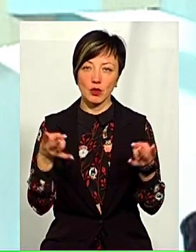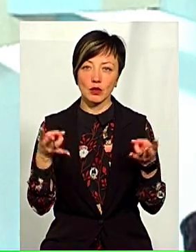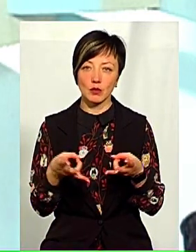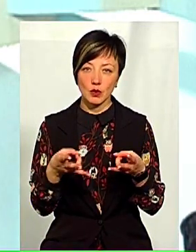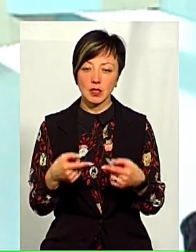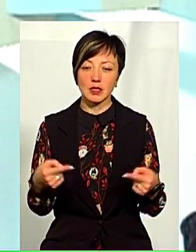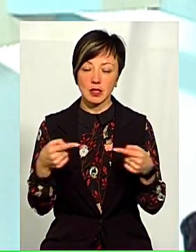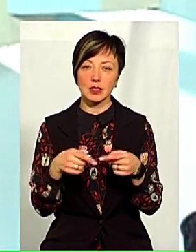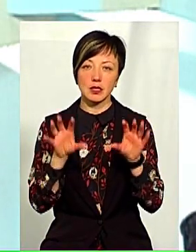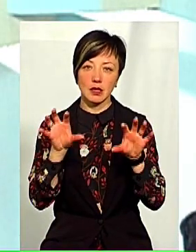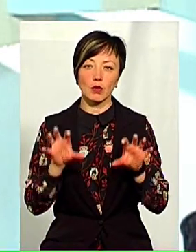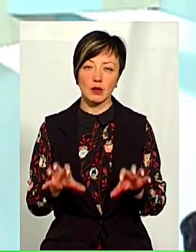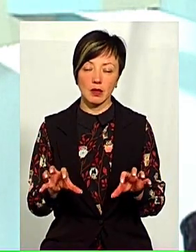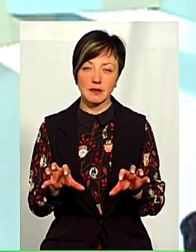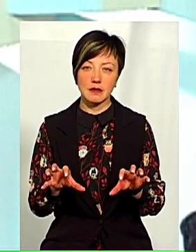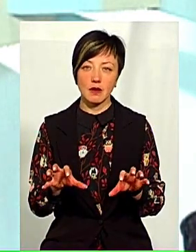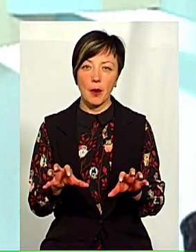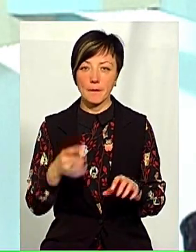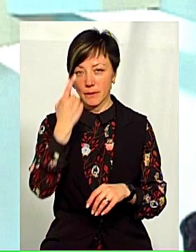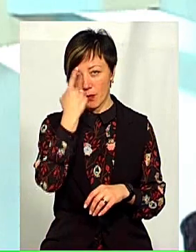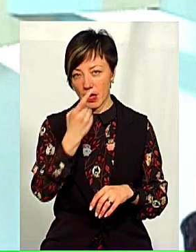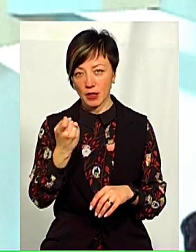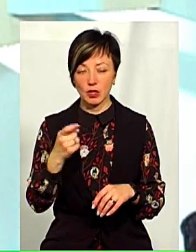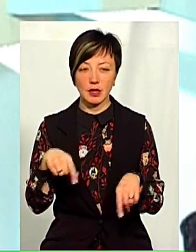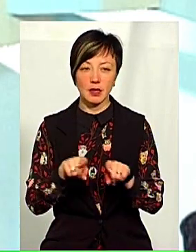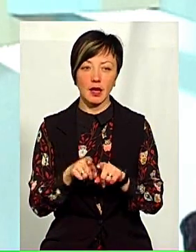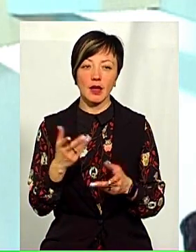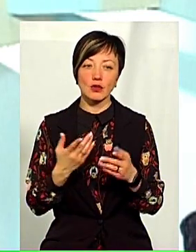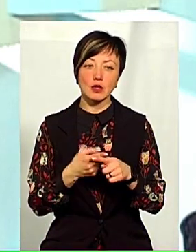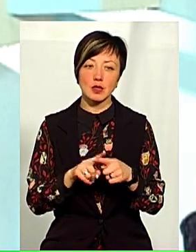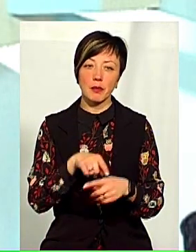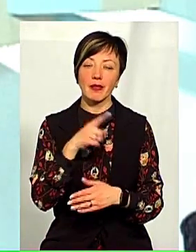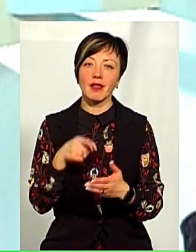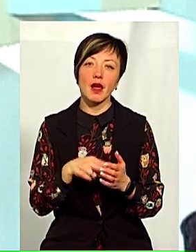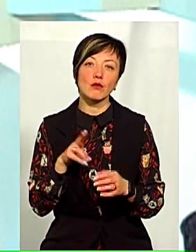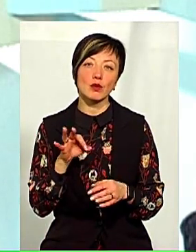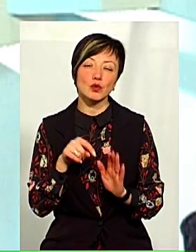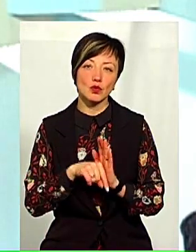згідно законодавства, попередження і так далі. Якщо це питання, по суті,